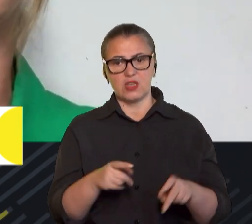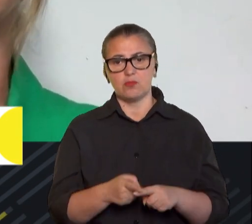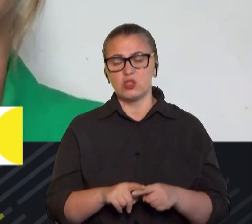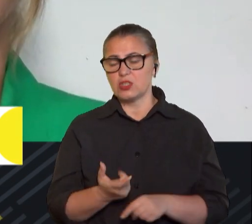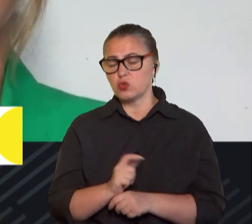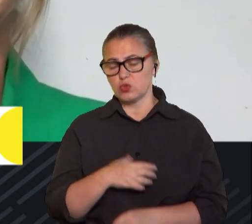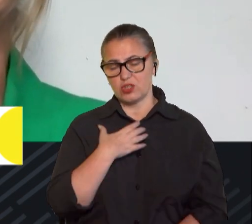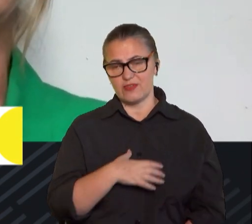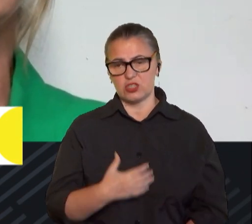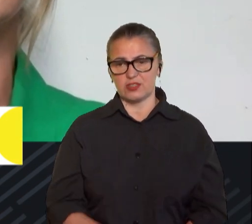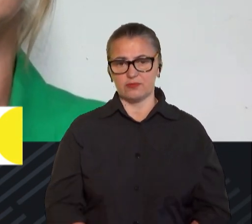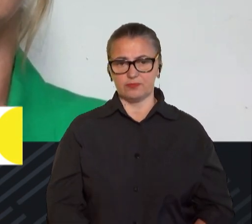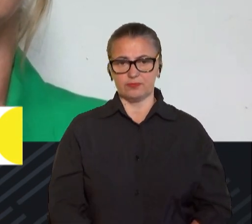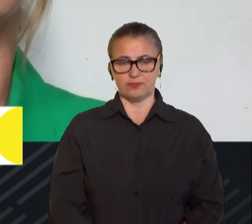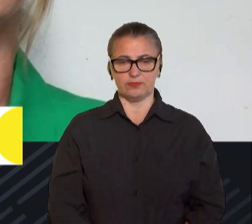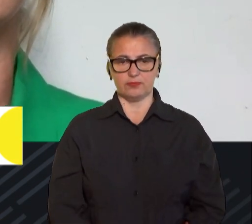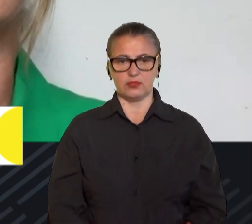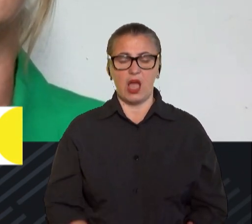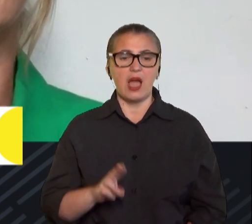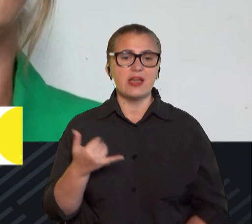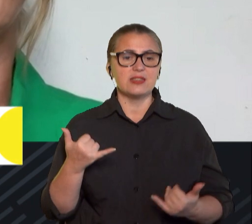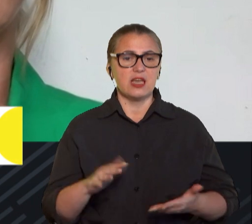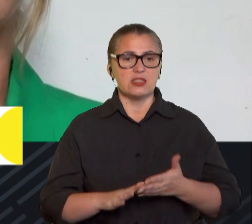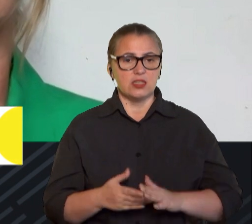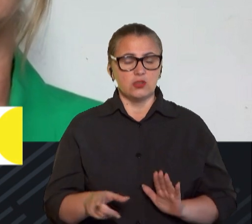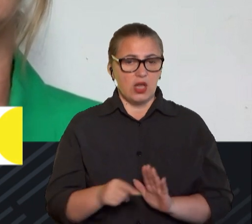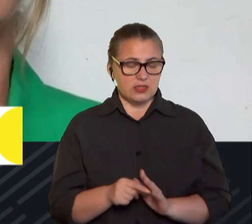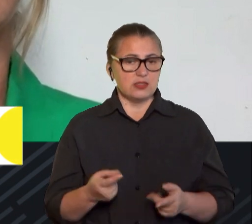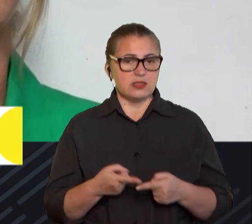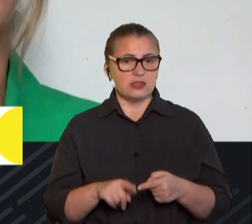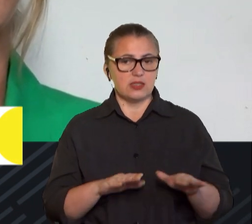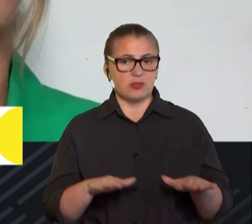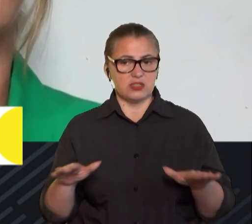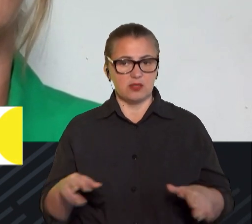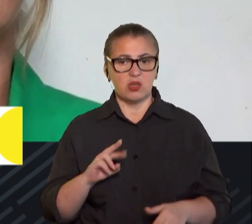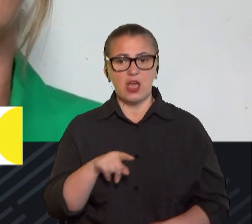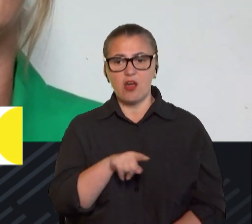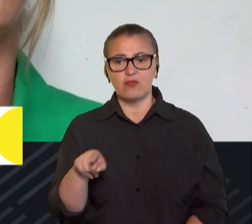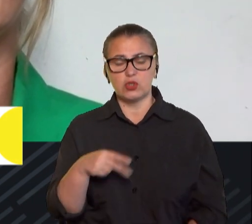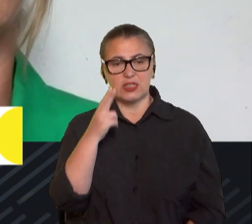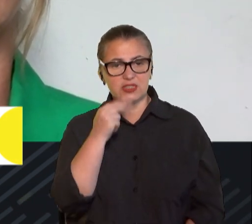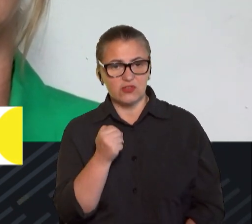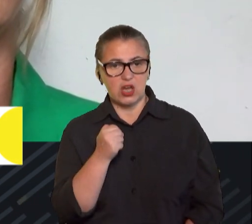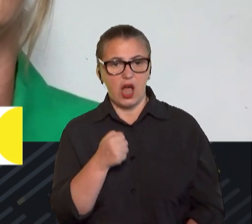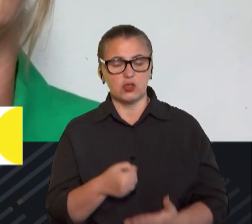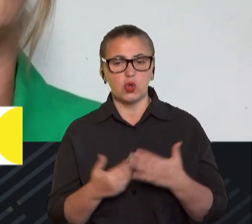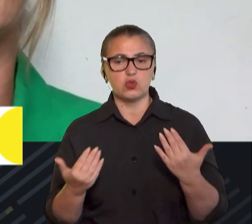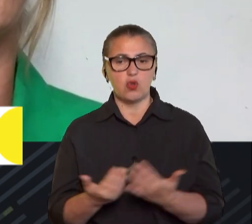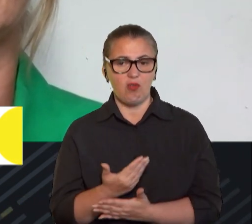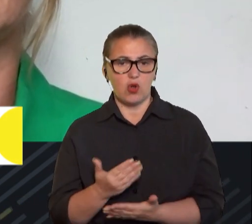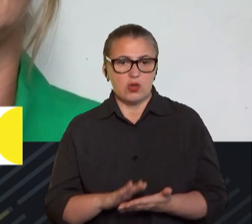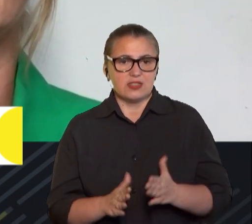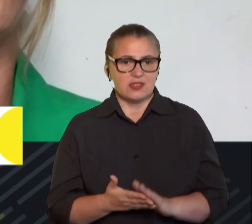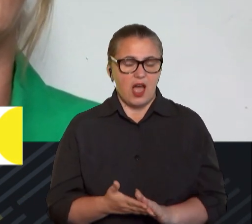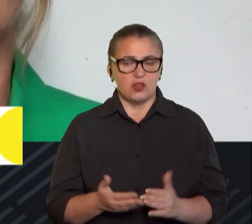надважливо. Дякую. Скажіть, а як зараз ситуація з цими дітками? Як вони звикають до нового